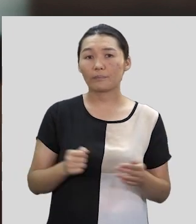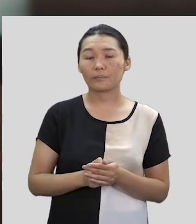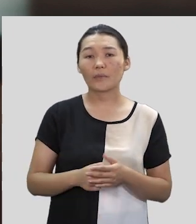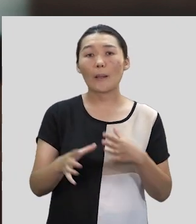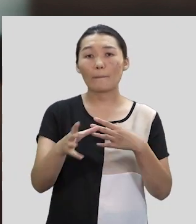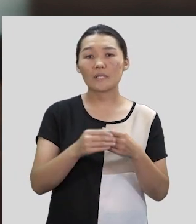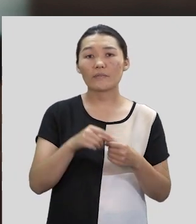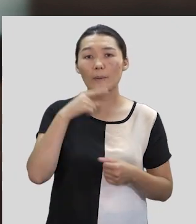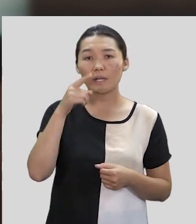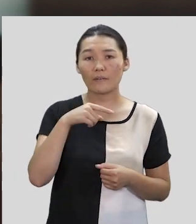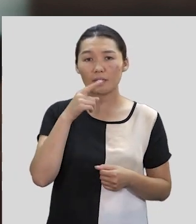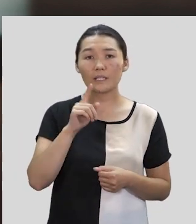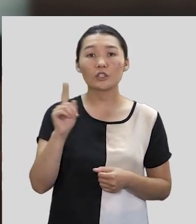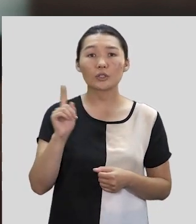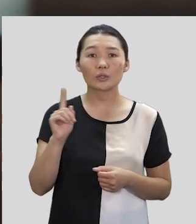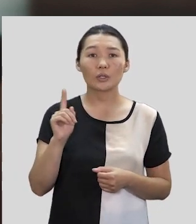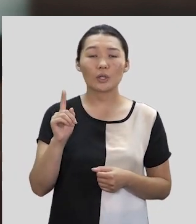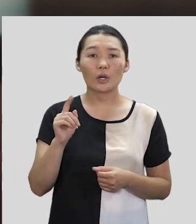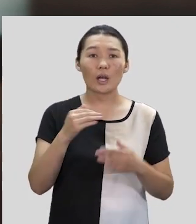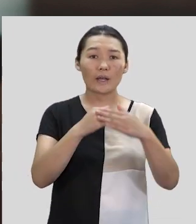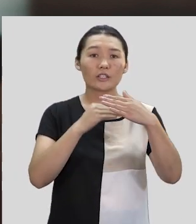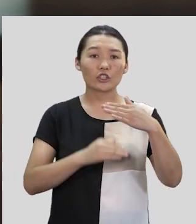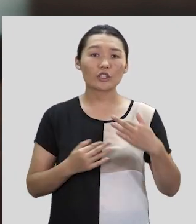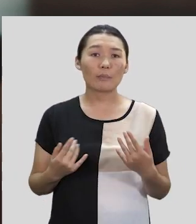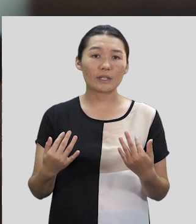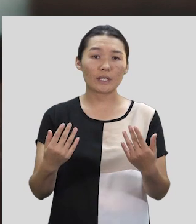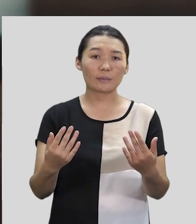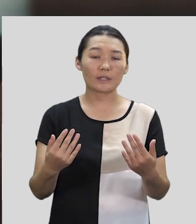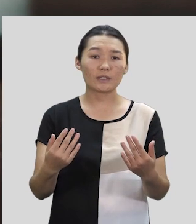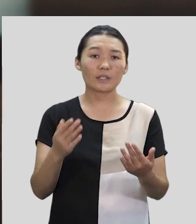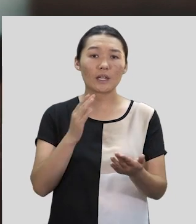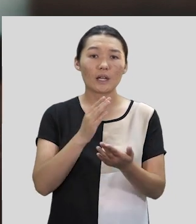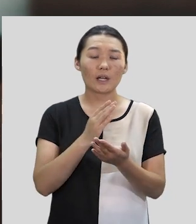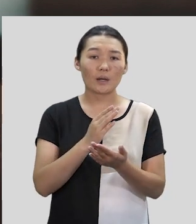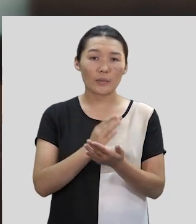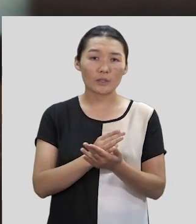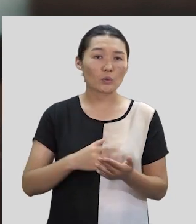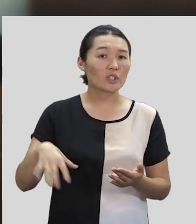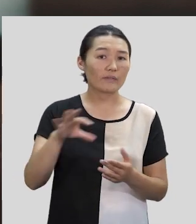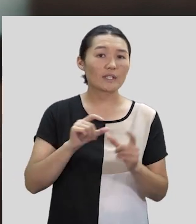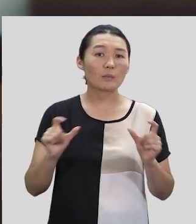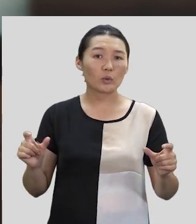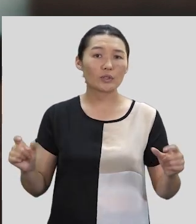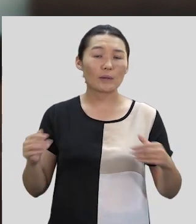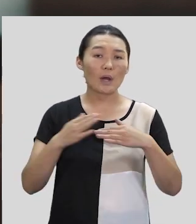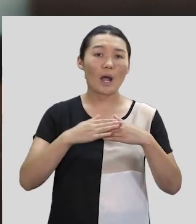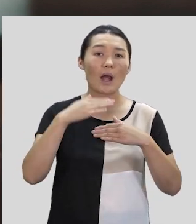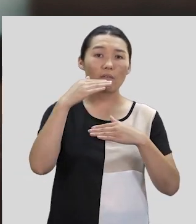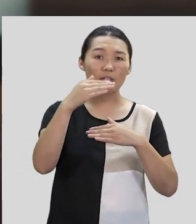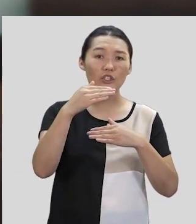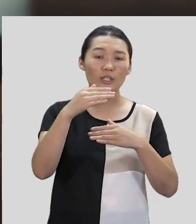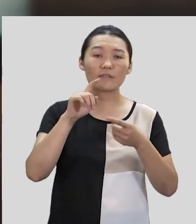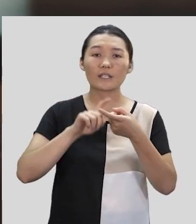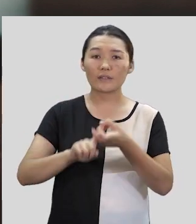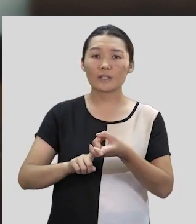говорили о том что низшие потребности присуще всем людям а высшие потребности в